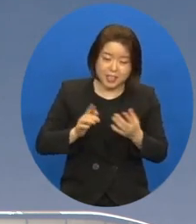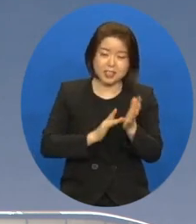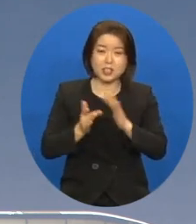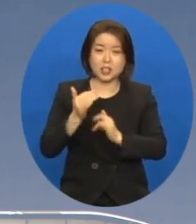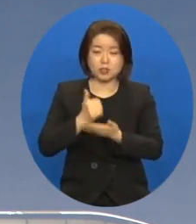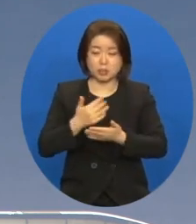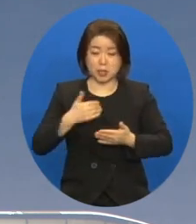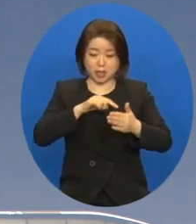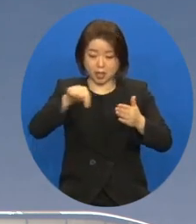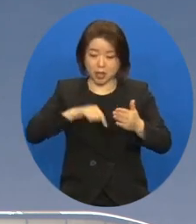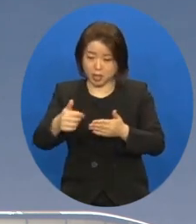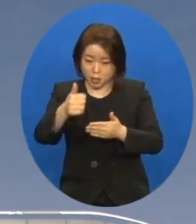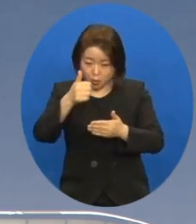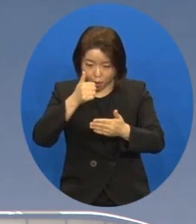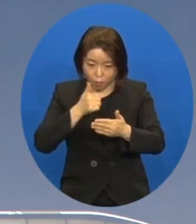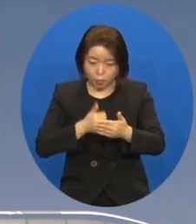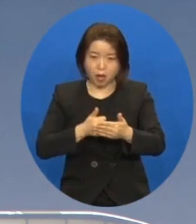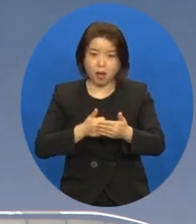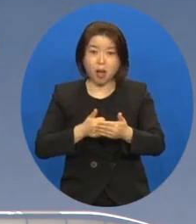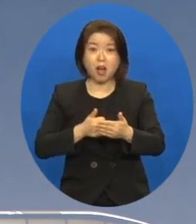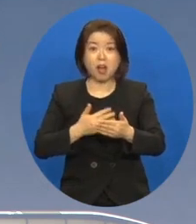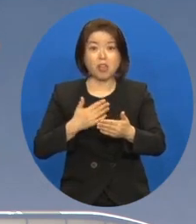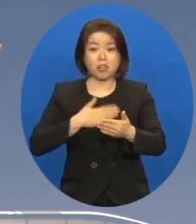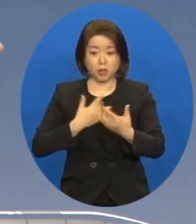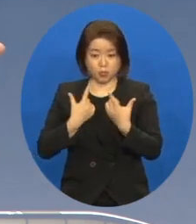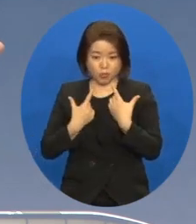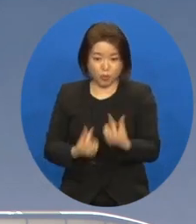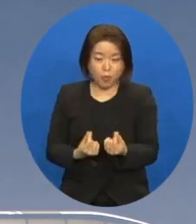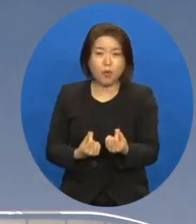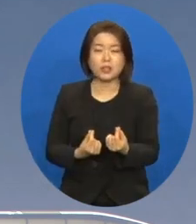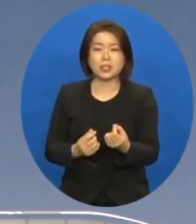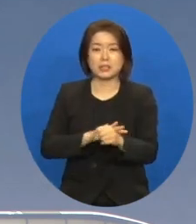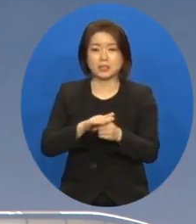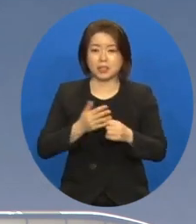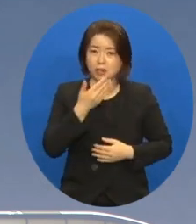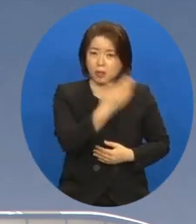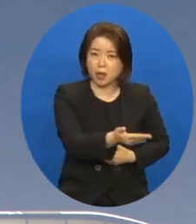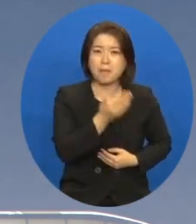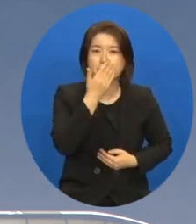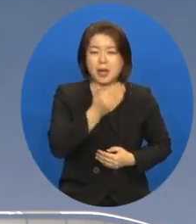오셨으니 우리가 사랑하게 된다는 거예요.